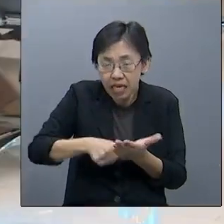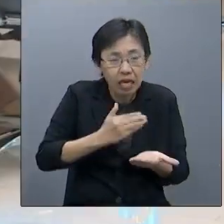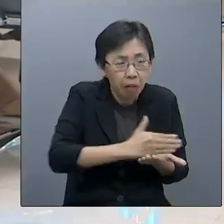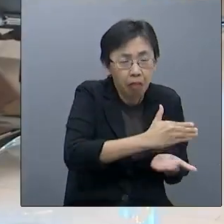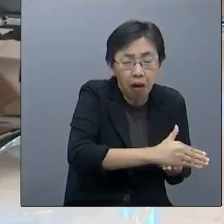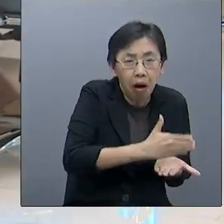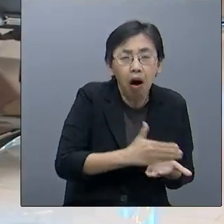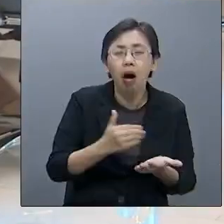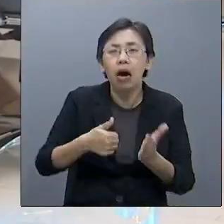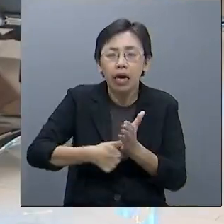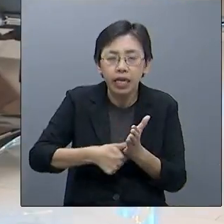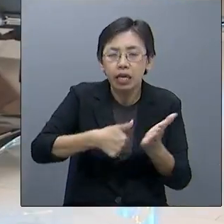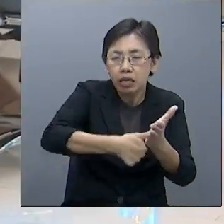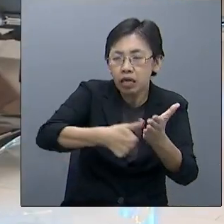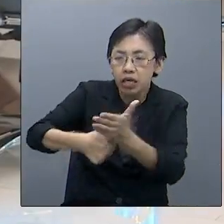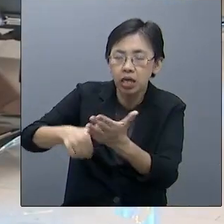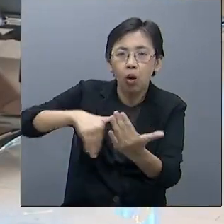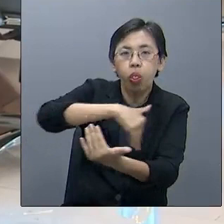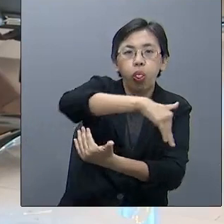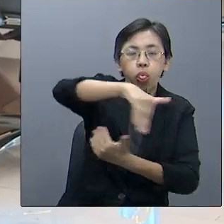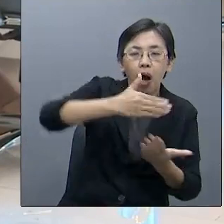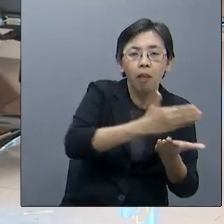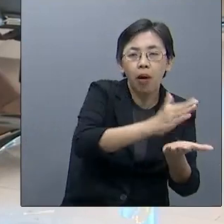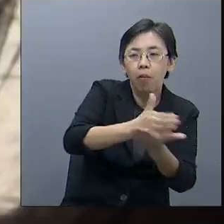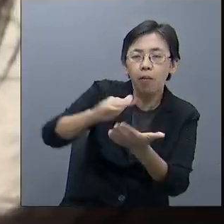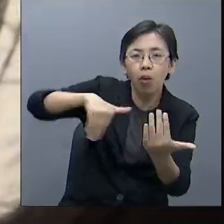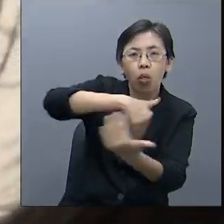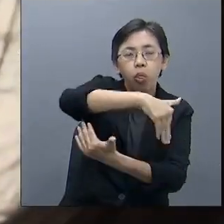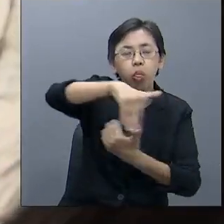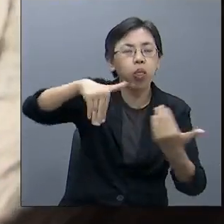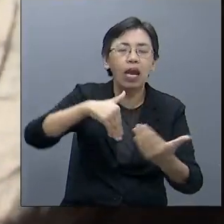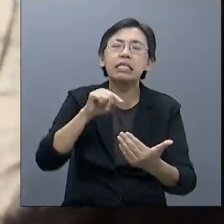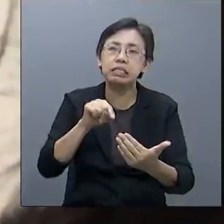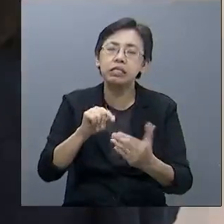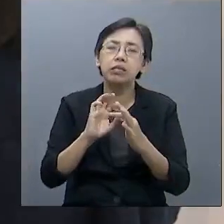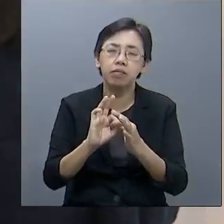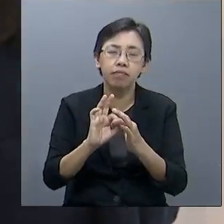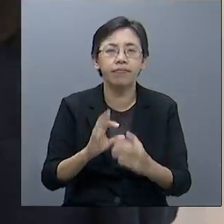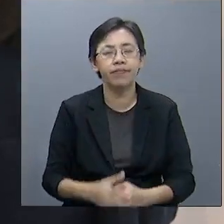ก่อนหนี้วนเพื่อนำไปชำระหนี้นะคะซึ่งเป็นสิ่งที่น่ากังวลค่ะ